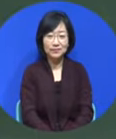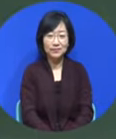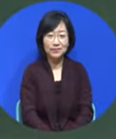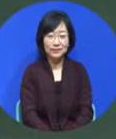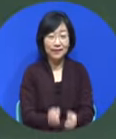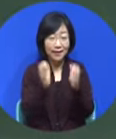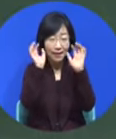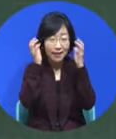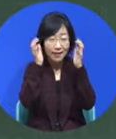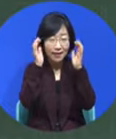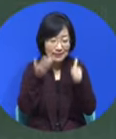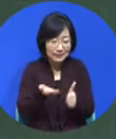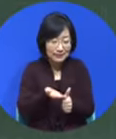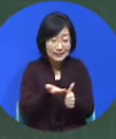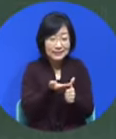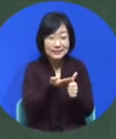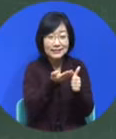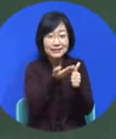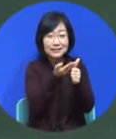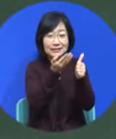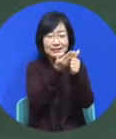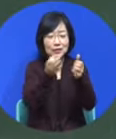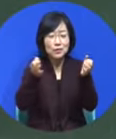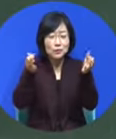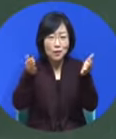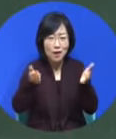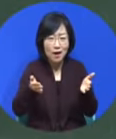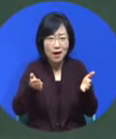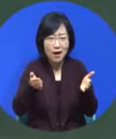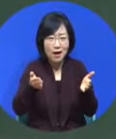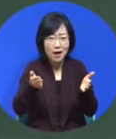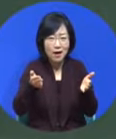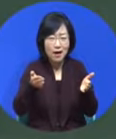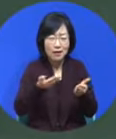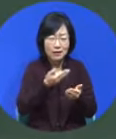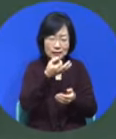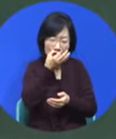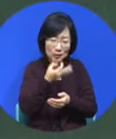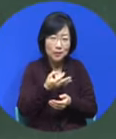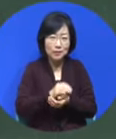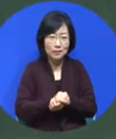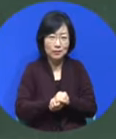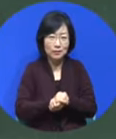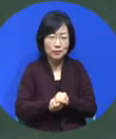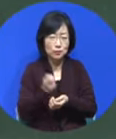뭡라 굉장히 힘들고 중요한데 예배도 잘 안